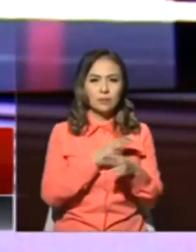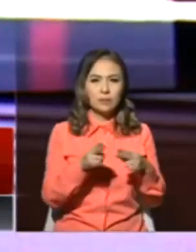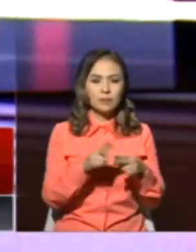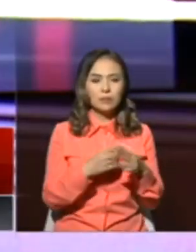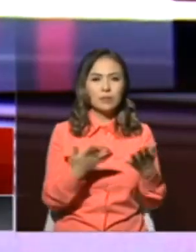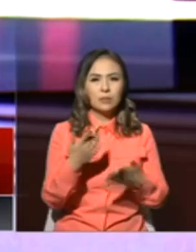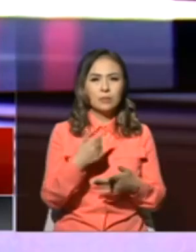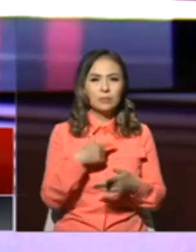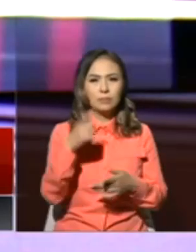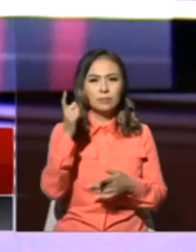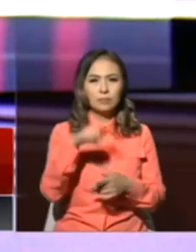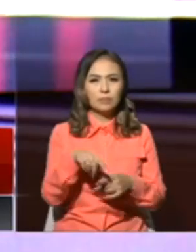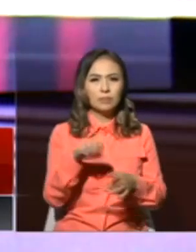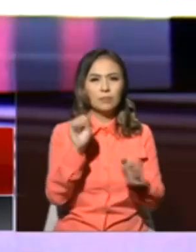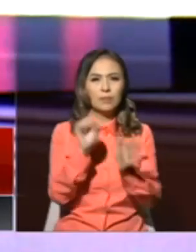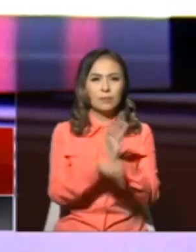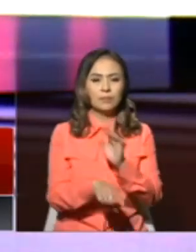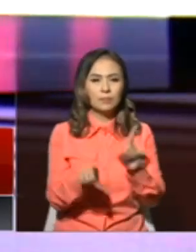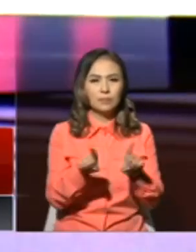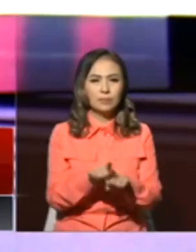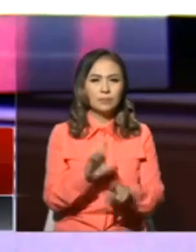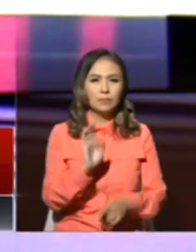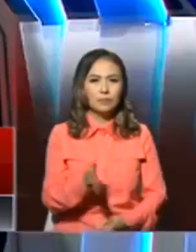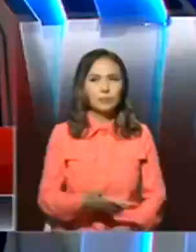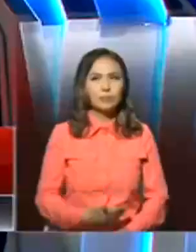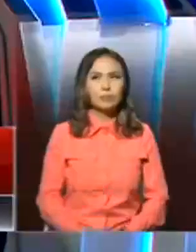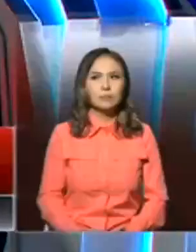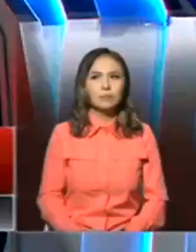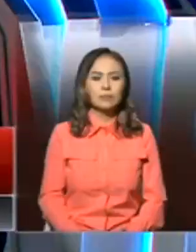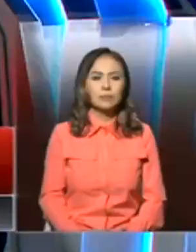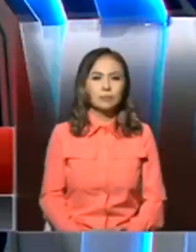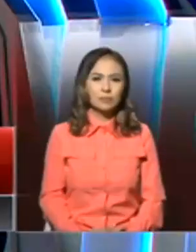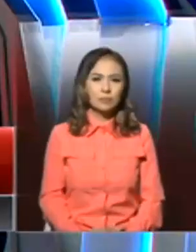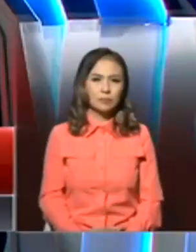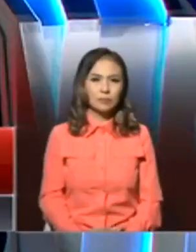біз сені өлімге қия саламыз деген сияқты. Олжас,